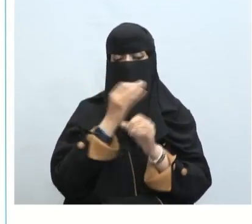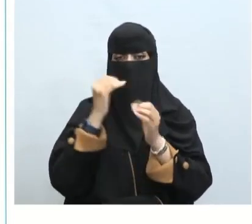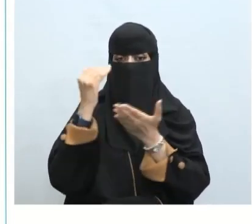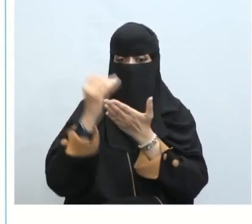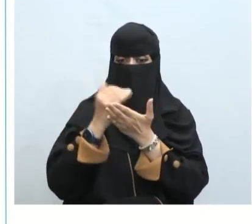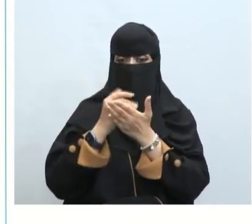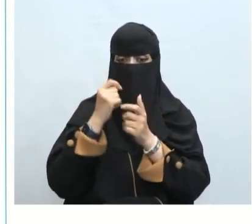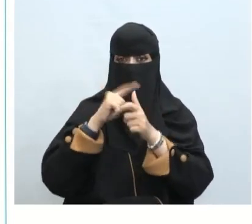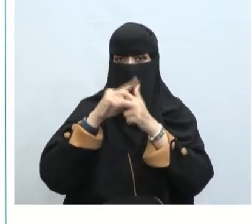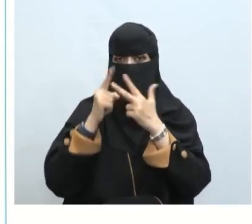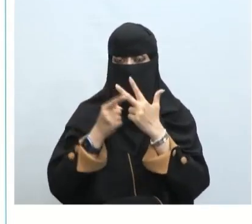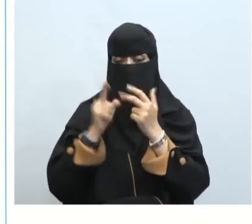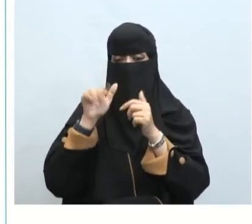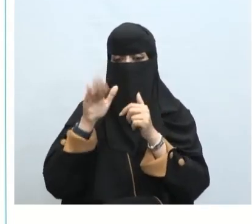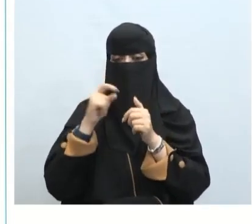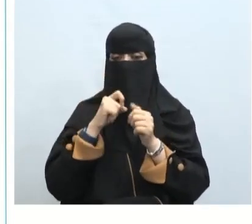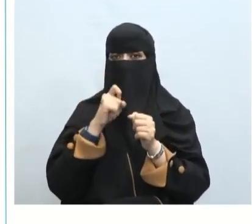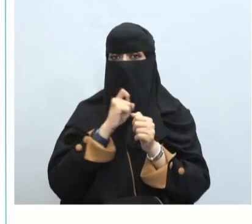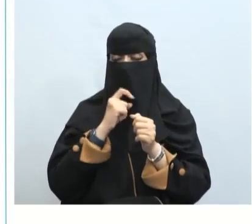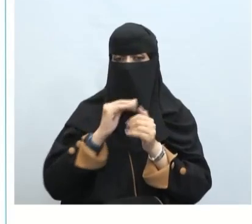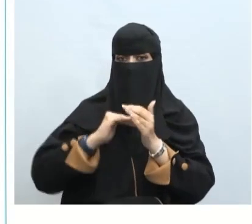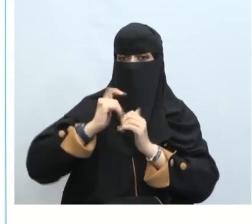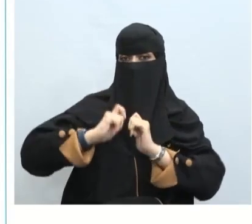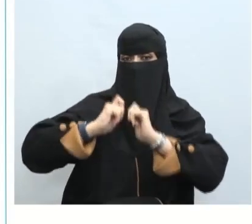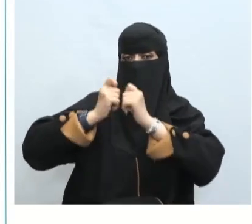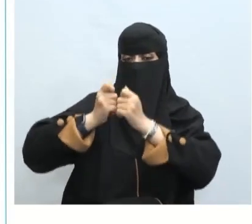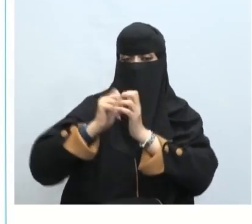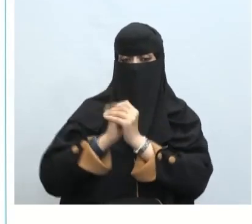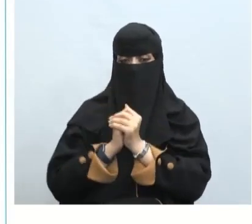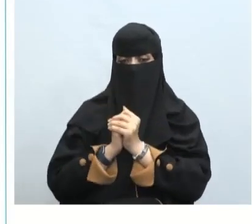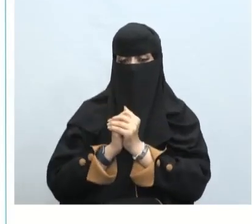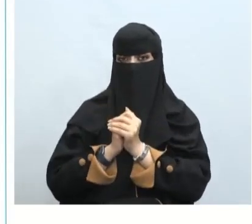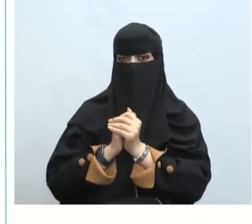الاثار الاقتصاديه للبطاره ضعف الانتاج